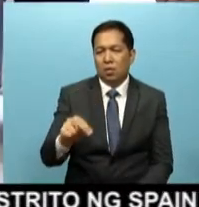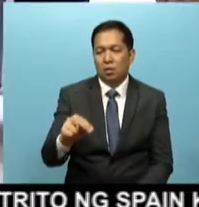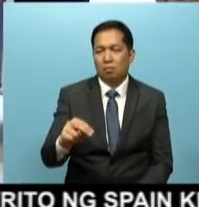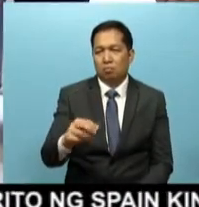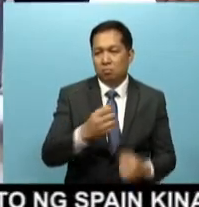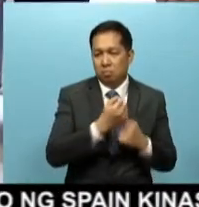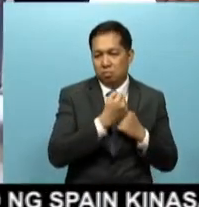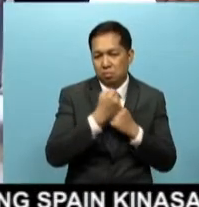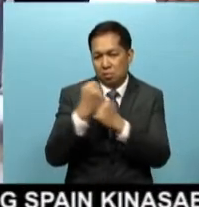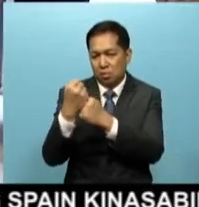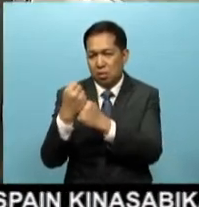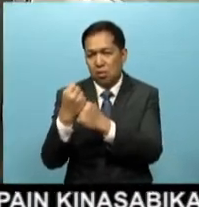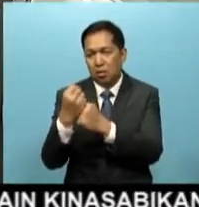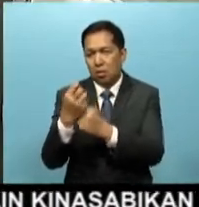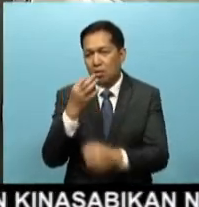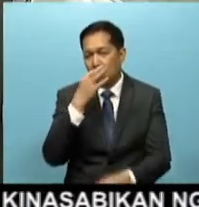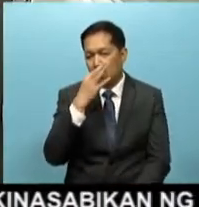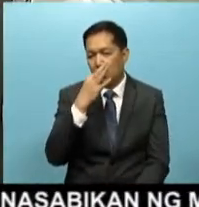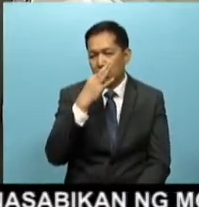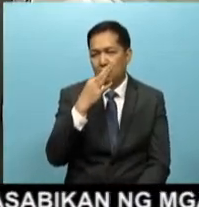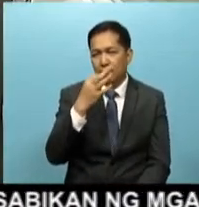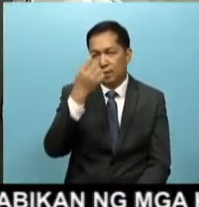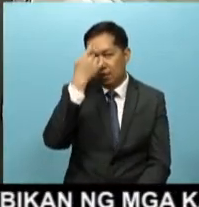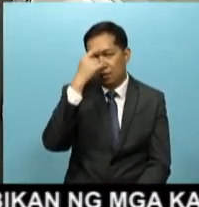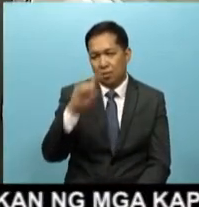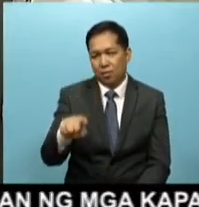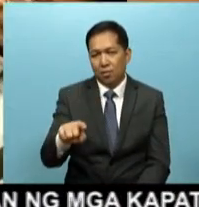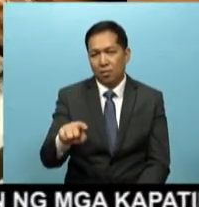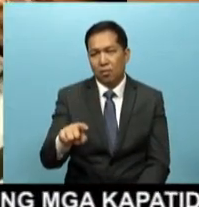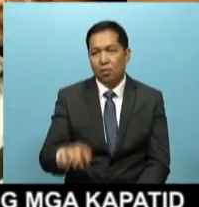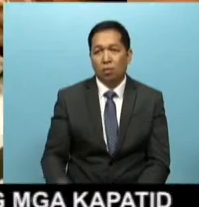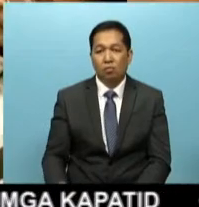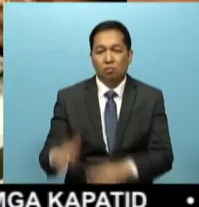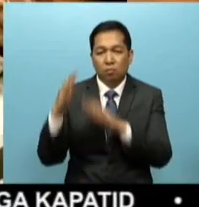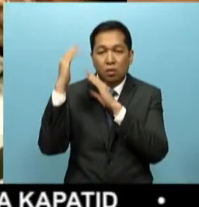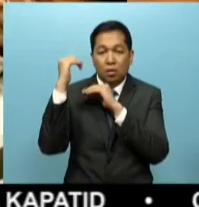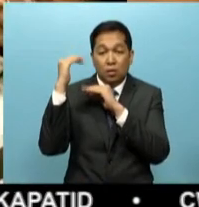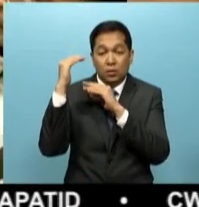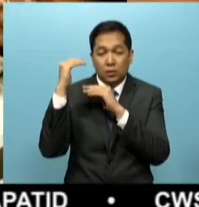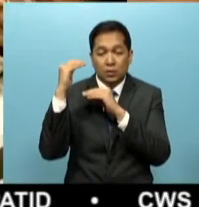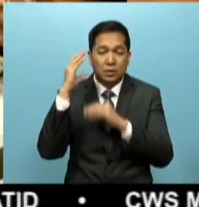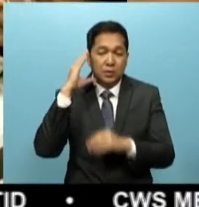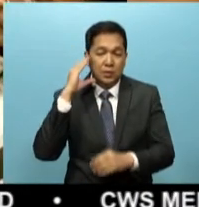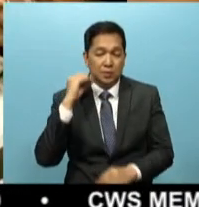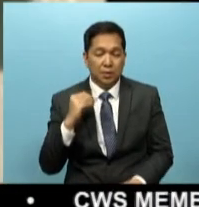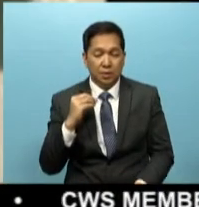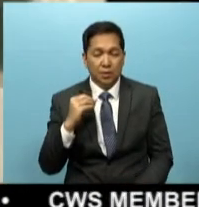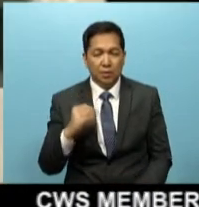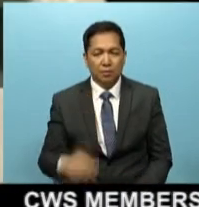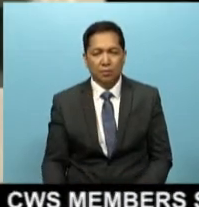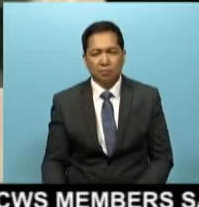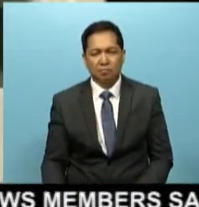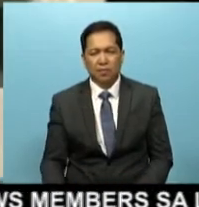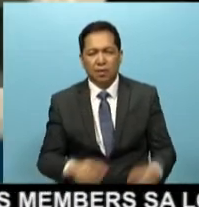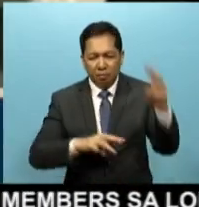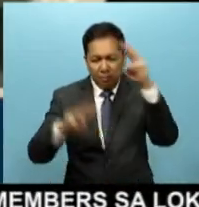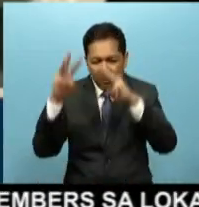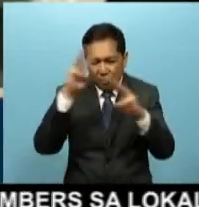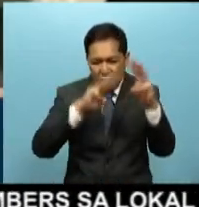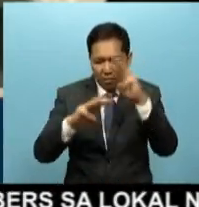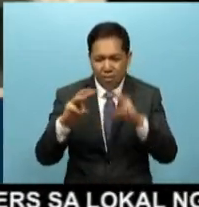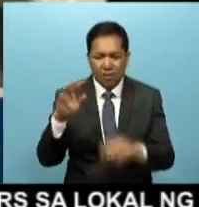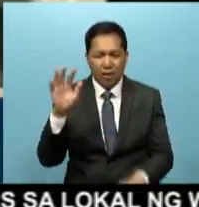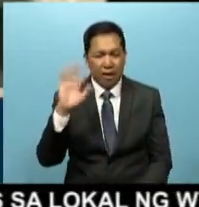provides nourishment, but also served as a beacon of hope for those struggling in difficult times. En este momento estoy